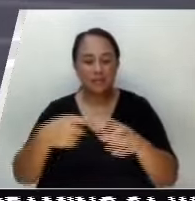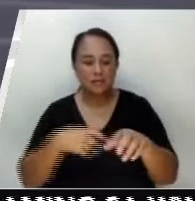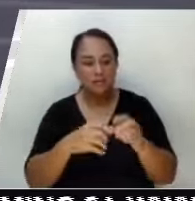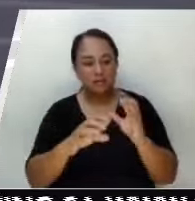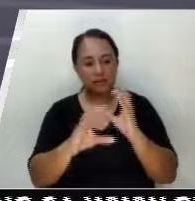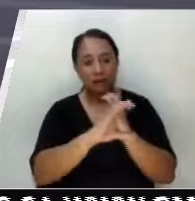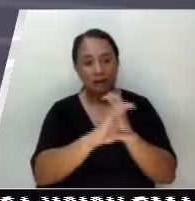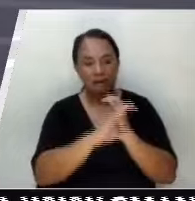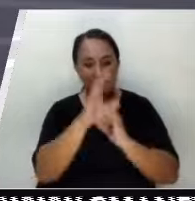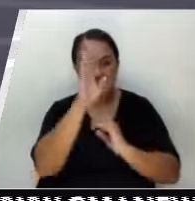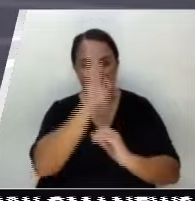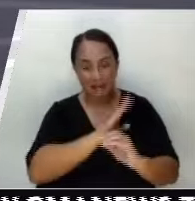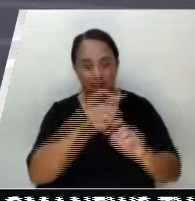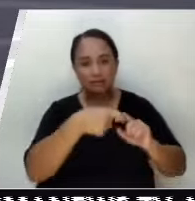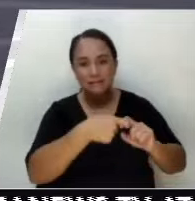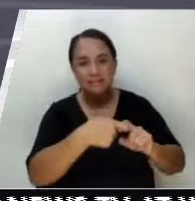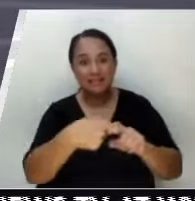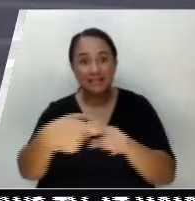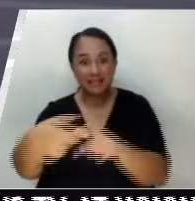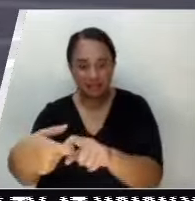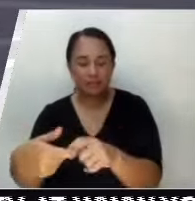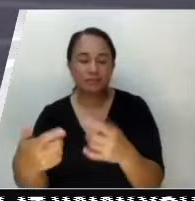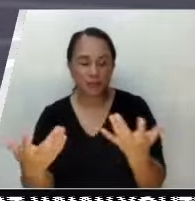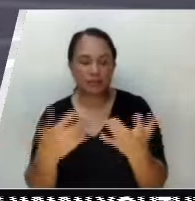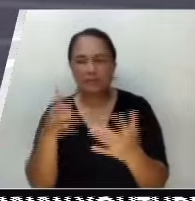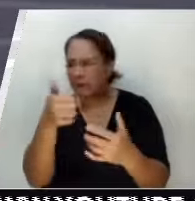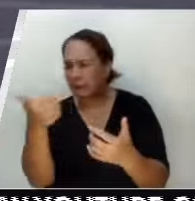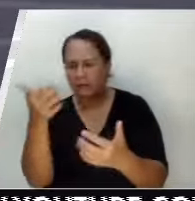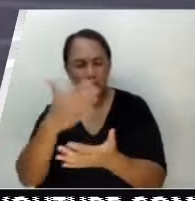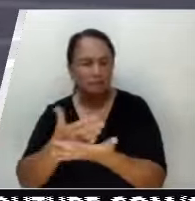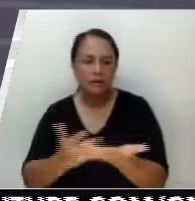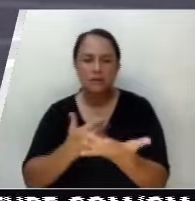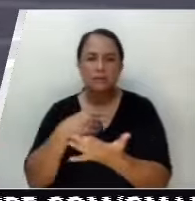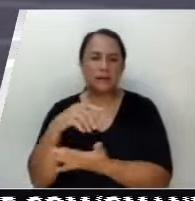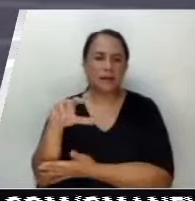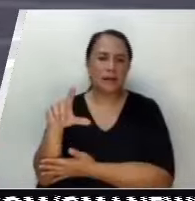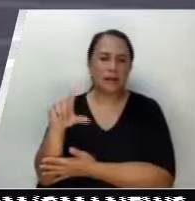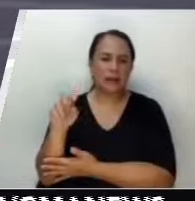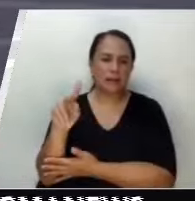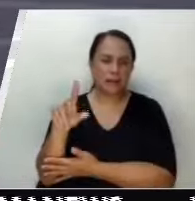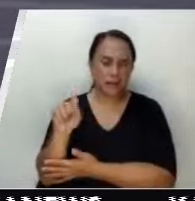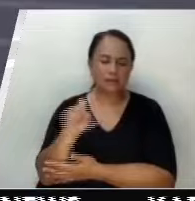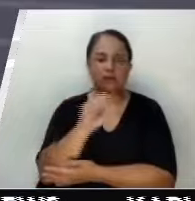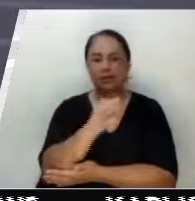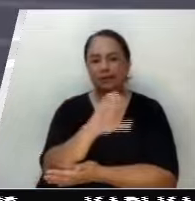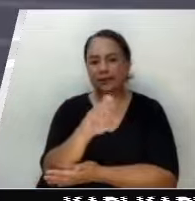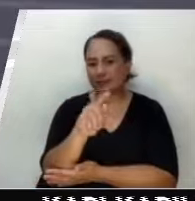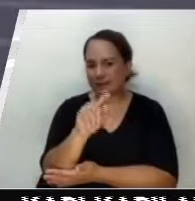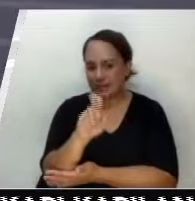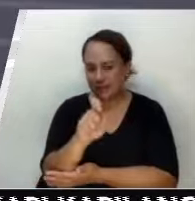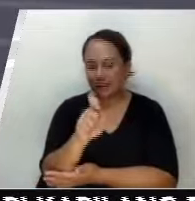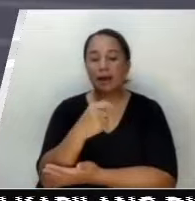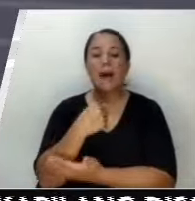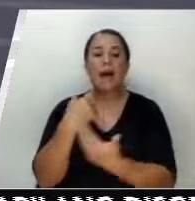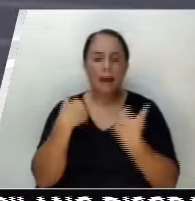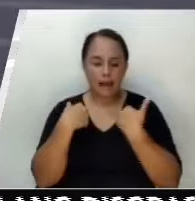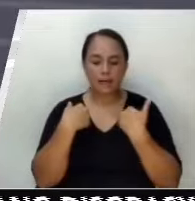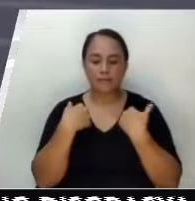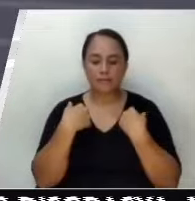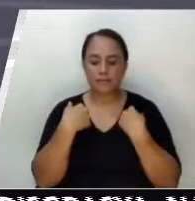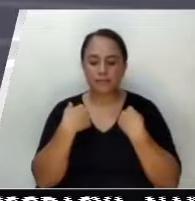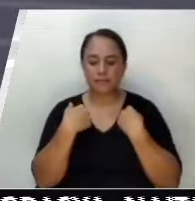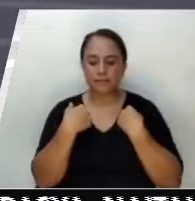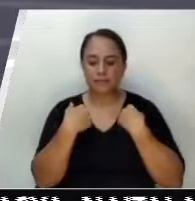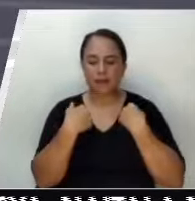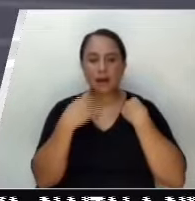o titirik sa alinmang parte ng NLEX o SCTEX. Ipinatutupad din ngayon partikular sa mga